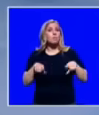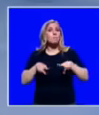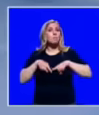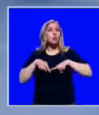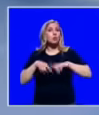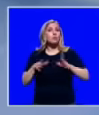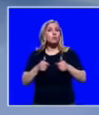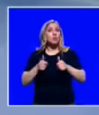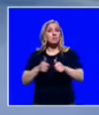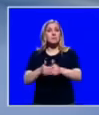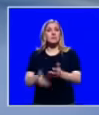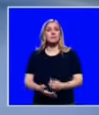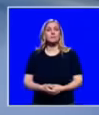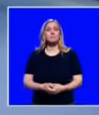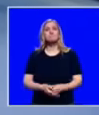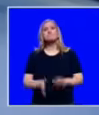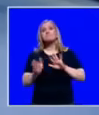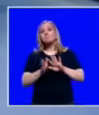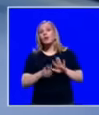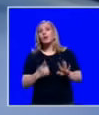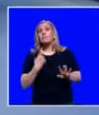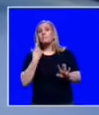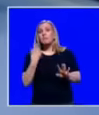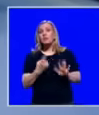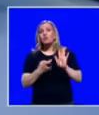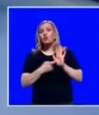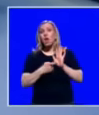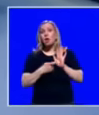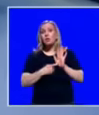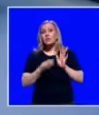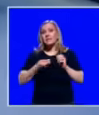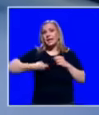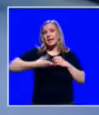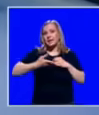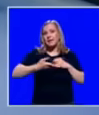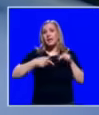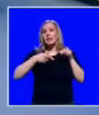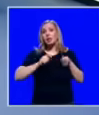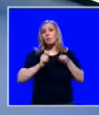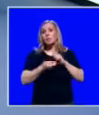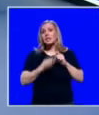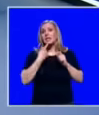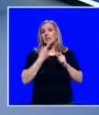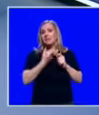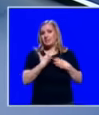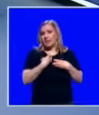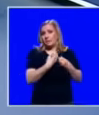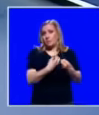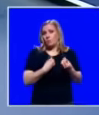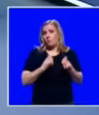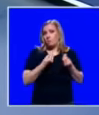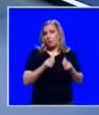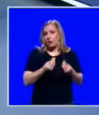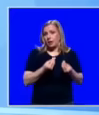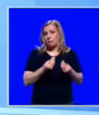Първо, закона за хазарта го промениха. Те така пожелаха, за да взимат едни пари от мене, с заплахата, че иначе ще ми